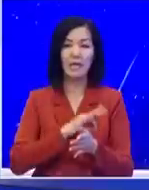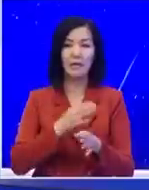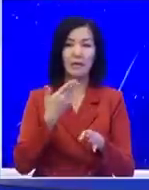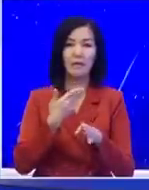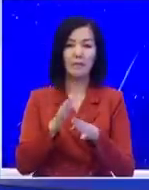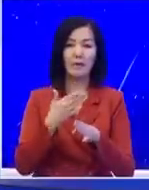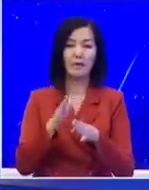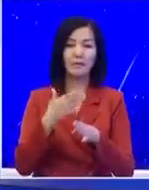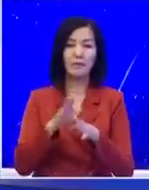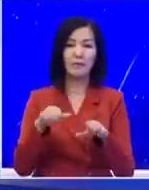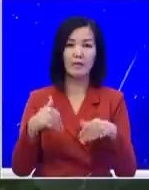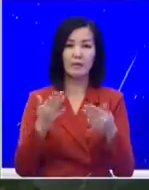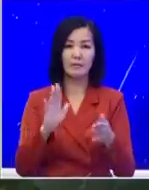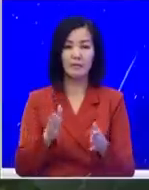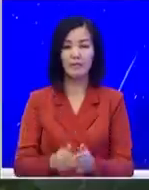арналған.